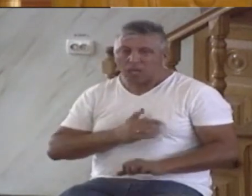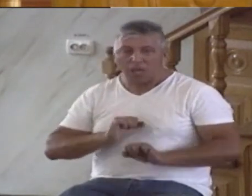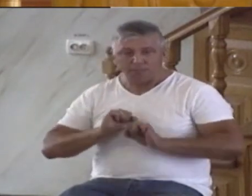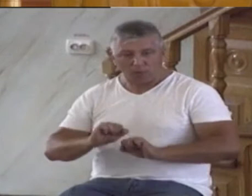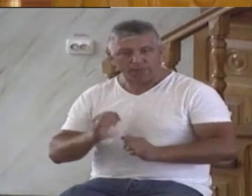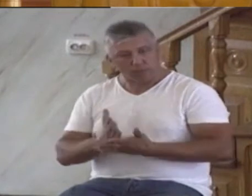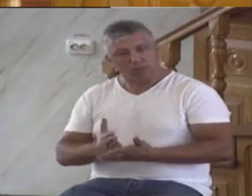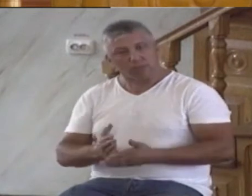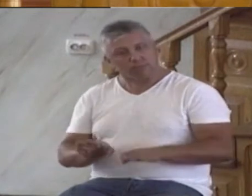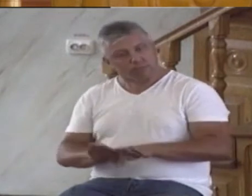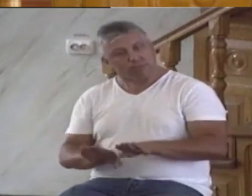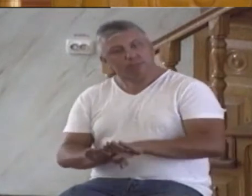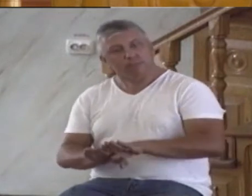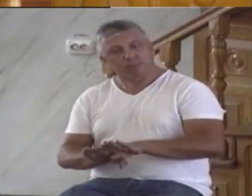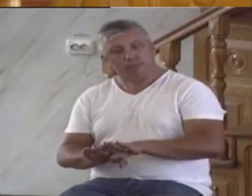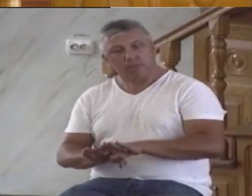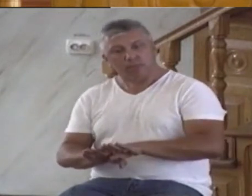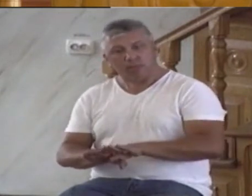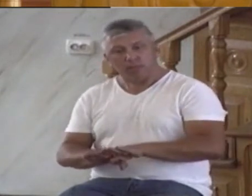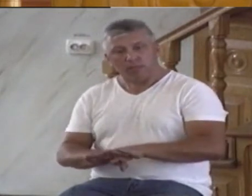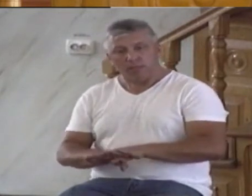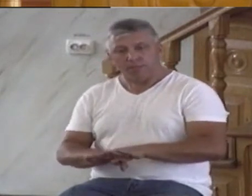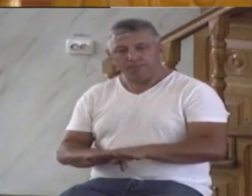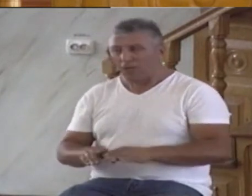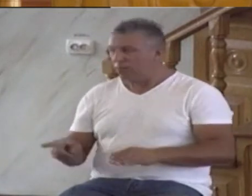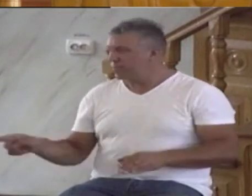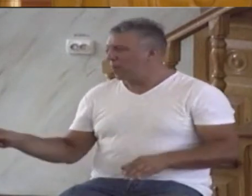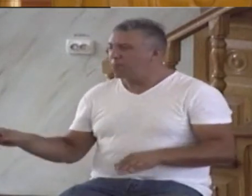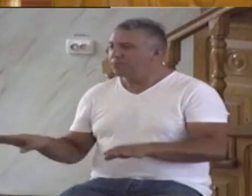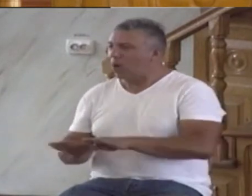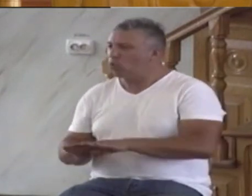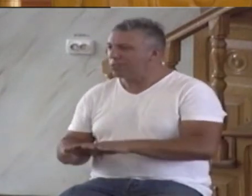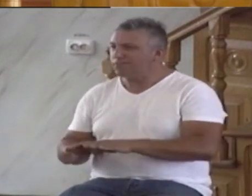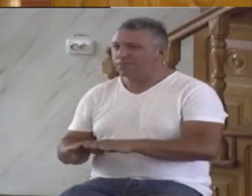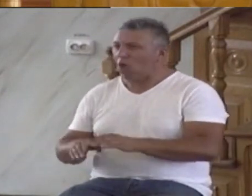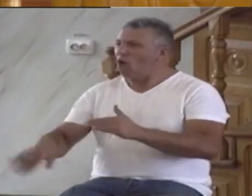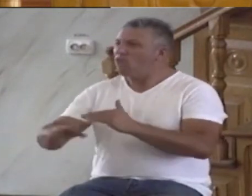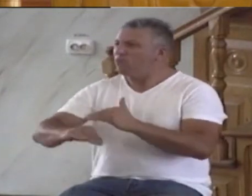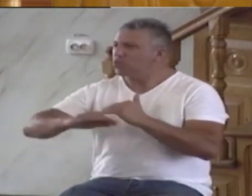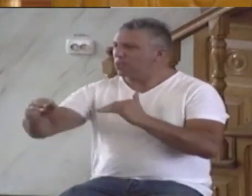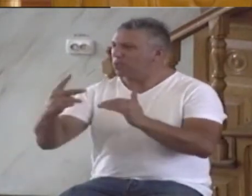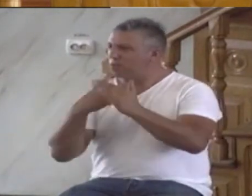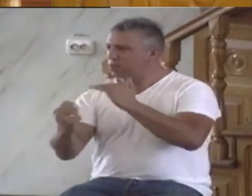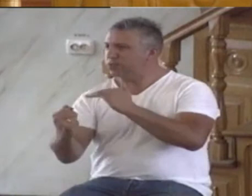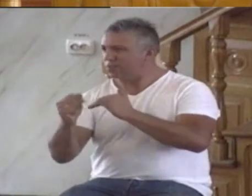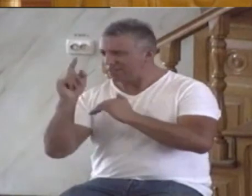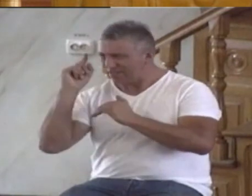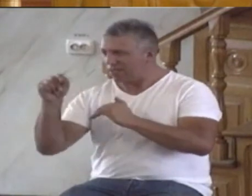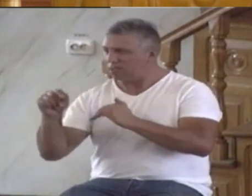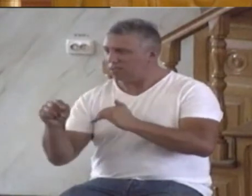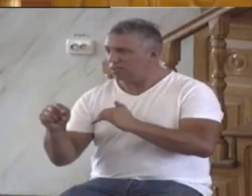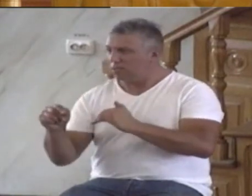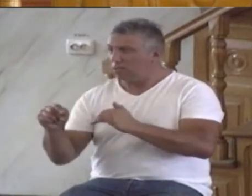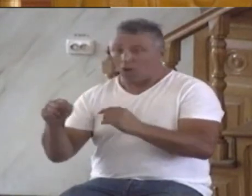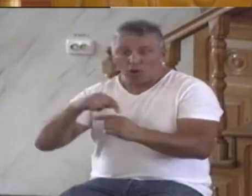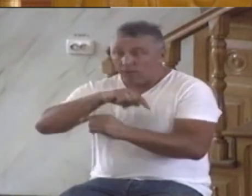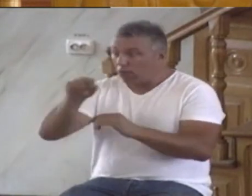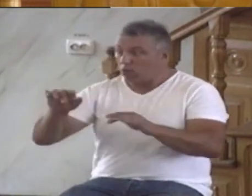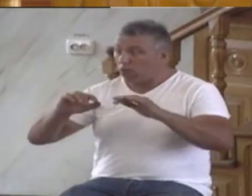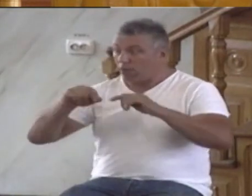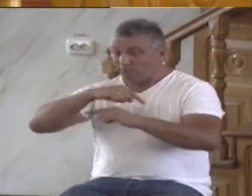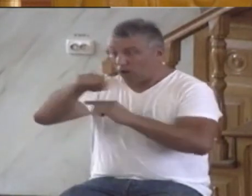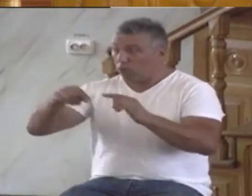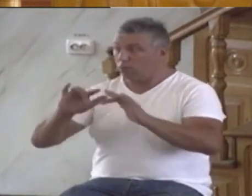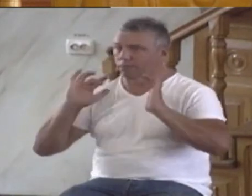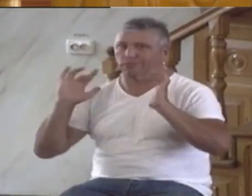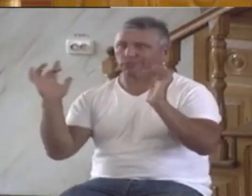понять. Аскетический образ жизни в пустыне, акриды. Знаете, что такое акриды?